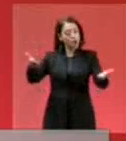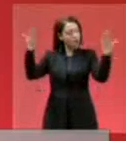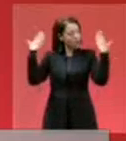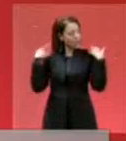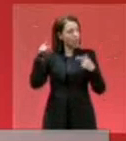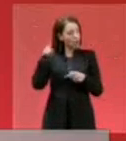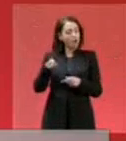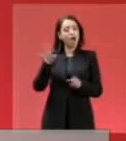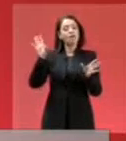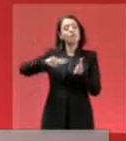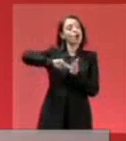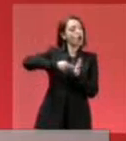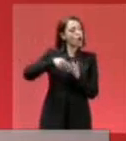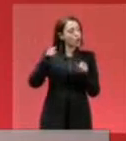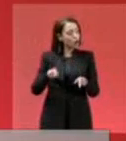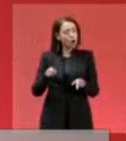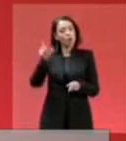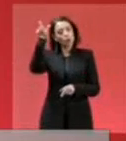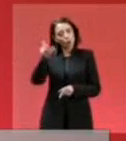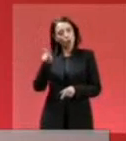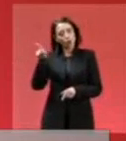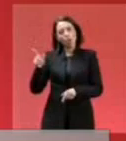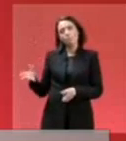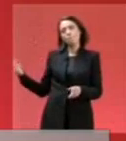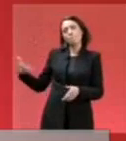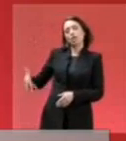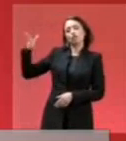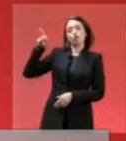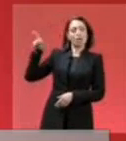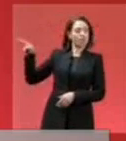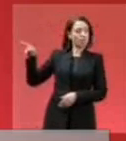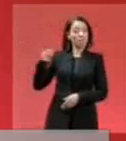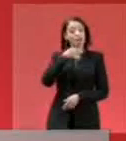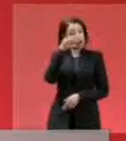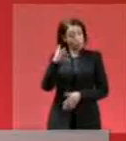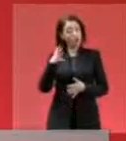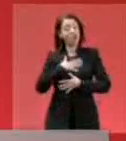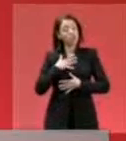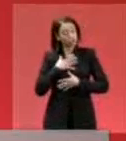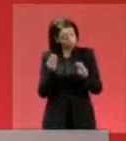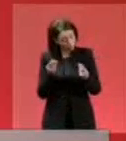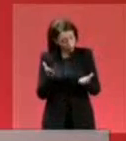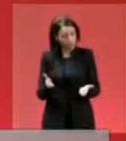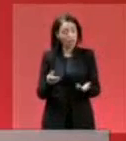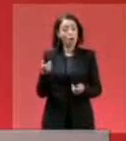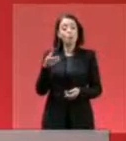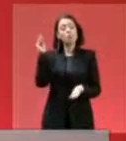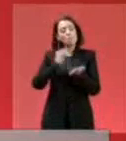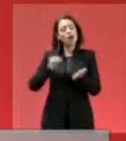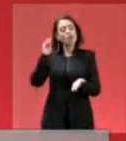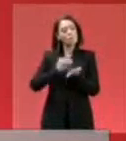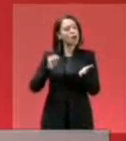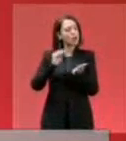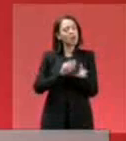αναλαμβάνει αυτός ρόλο για λογαριασμό του κυρίου Μητσοτάκη. Να τον ευχαριστήσω θερμά που επαναλαμβάνει